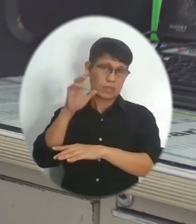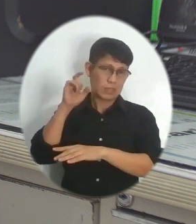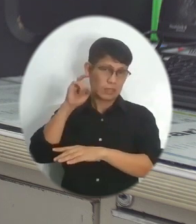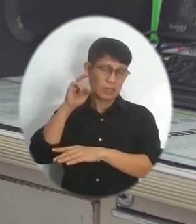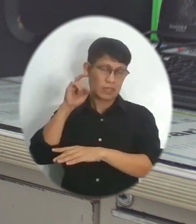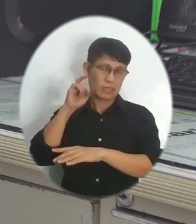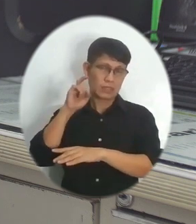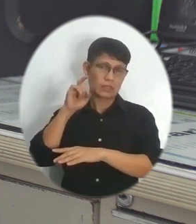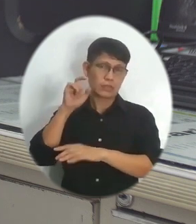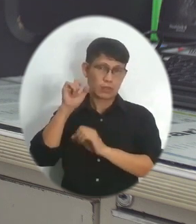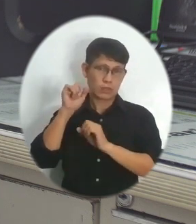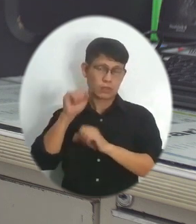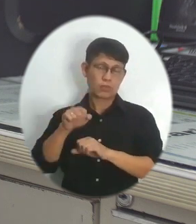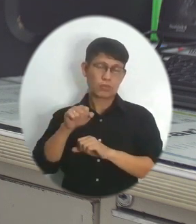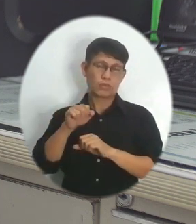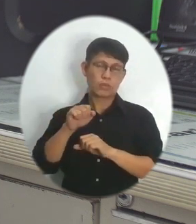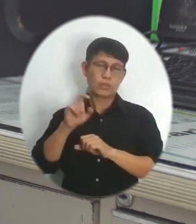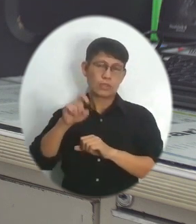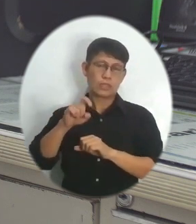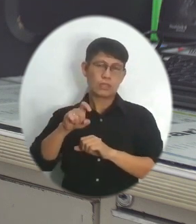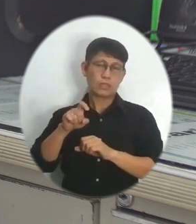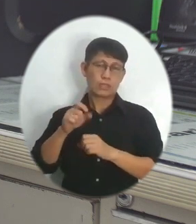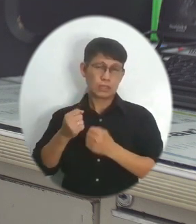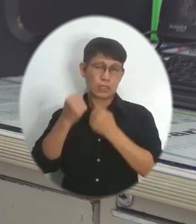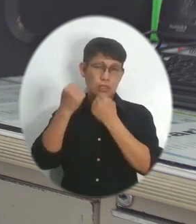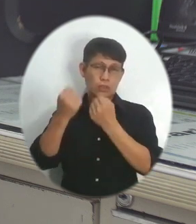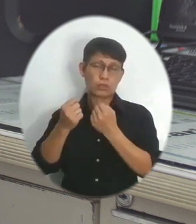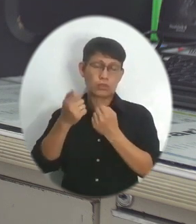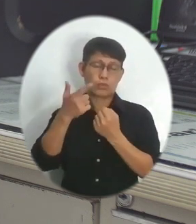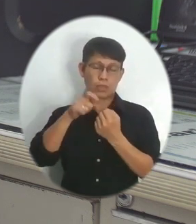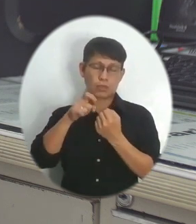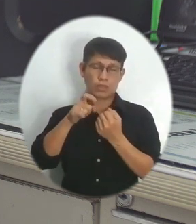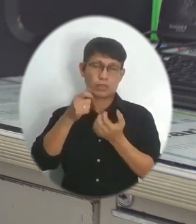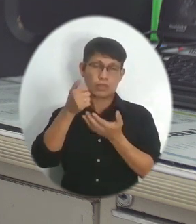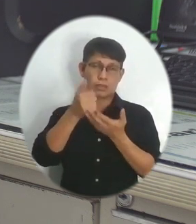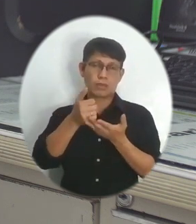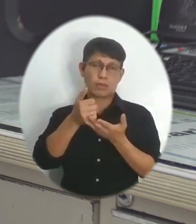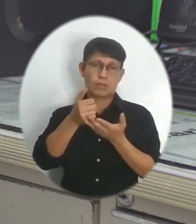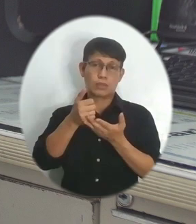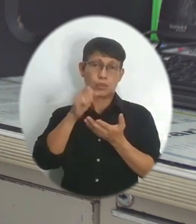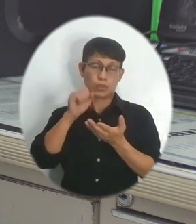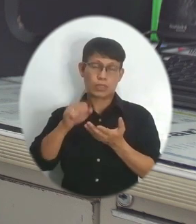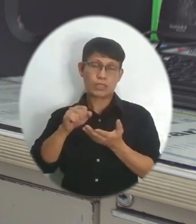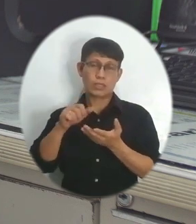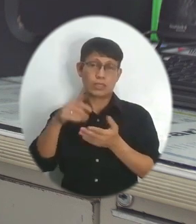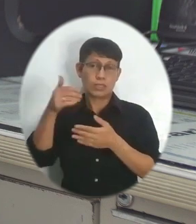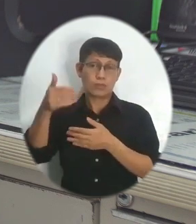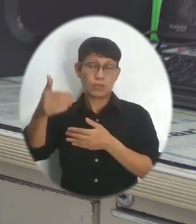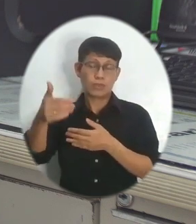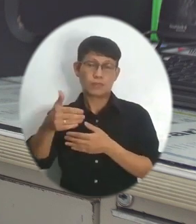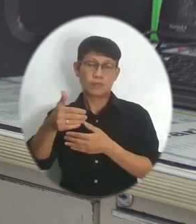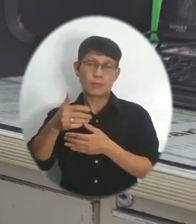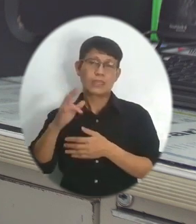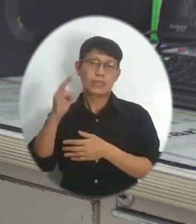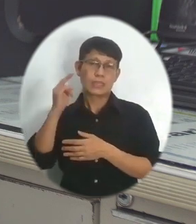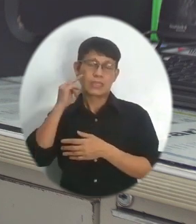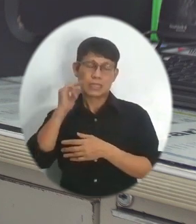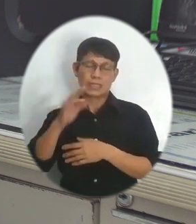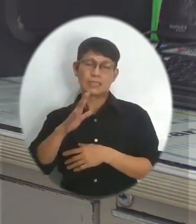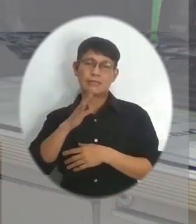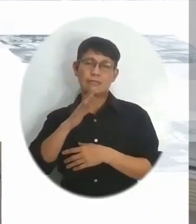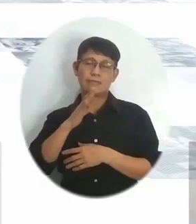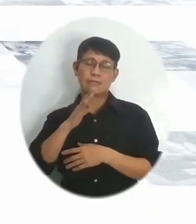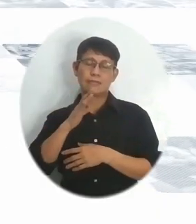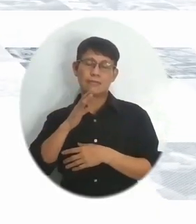hearing aid sa kanya. At ano pa yung pwedeng gawin para mas matulungan natin si Natalie na matutong magsalita